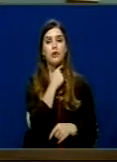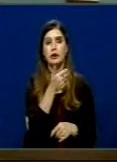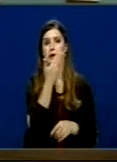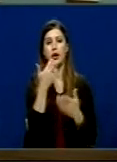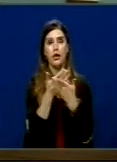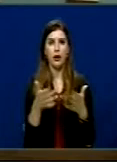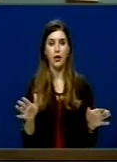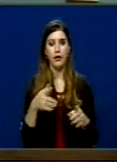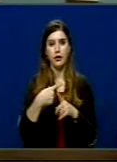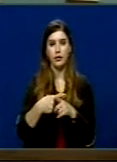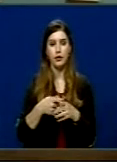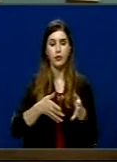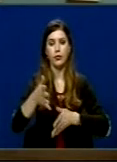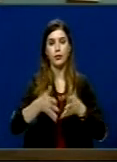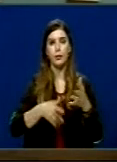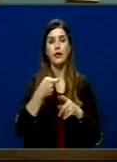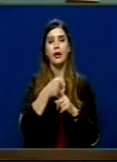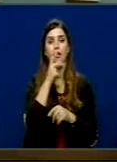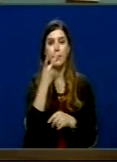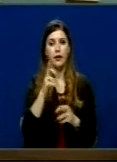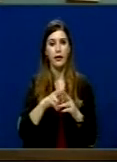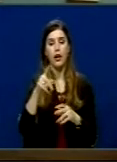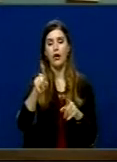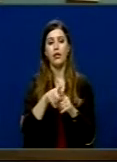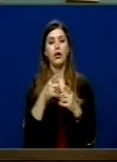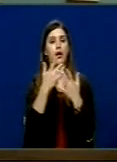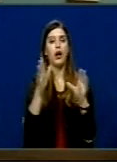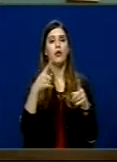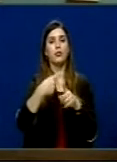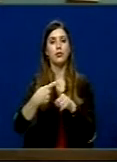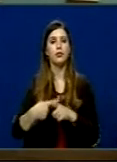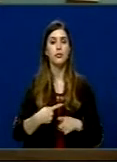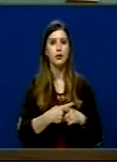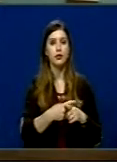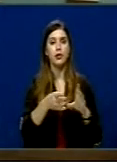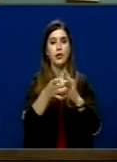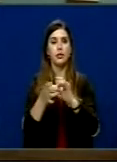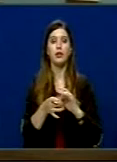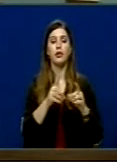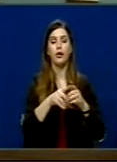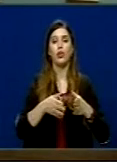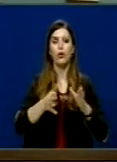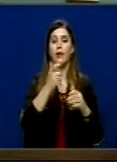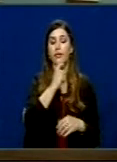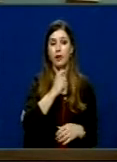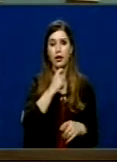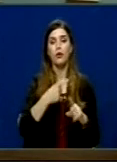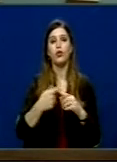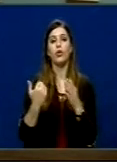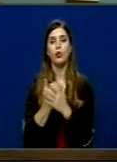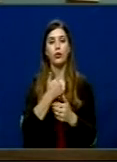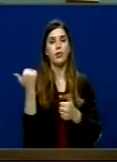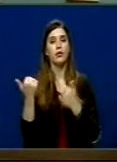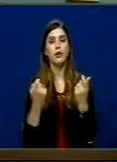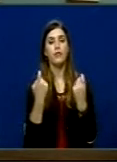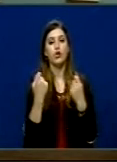trafikut në Kiev. Rruga e re ofron zgjidhje të mira për gjithë udhkryqet e saj, përfshirë edhe kryqjen e rrugës së vjetër dhe rrugëve anësore